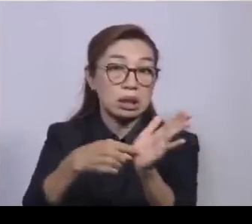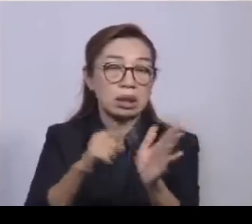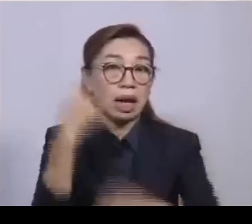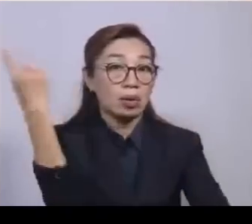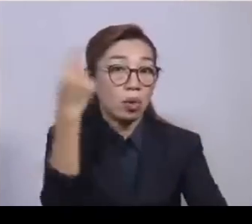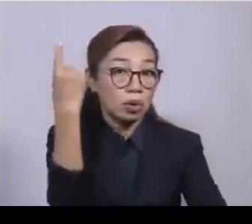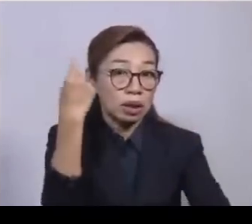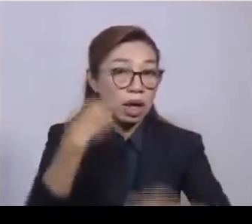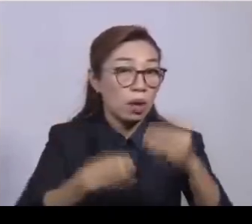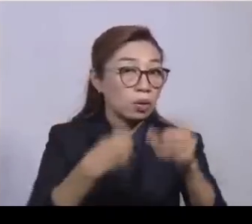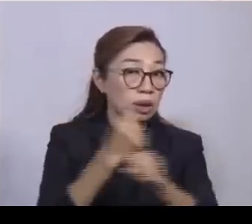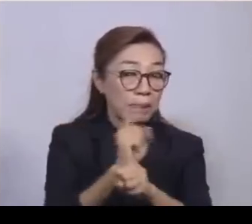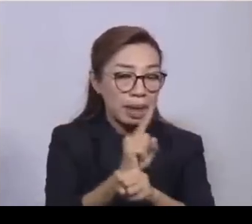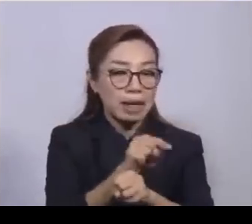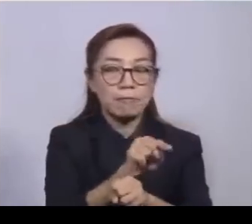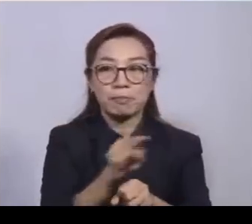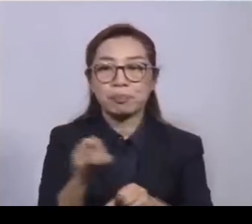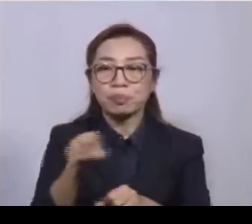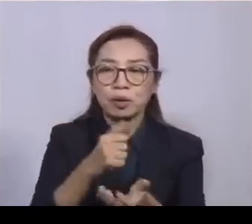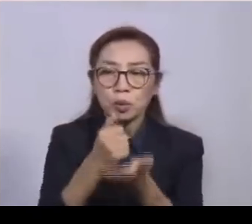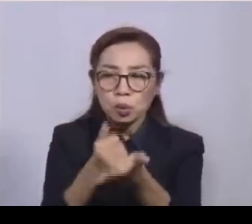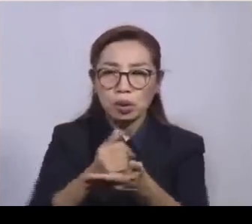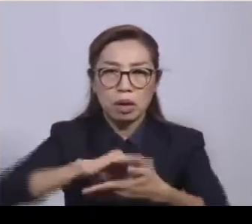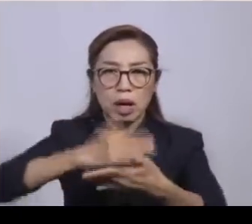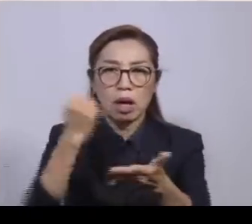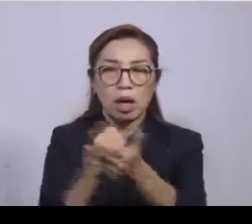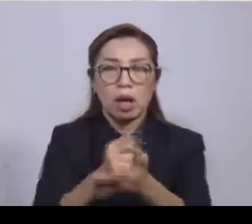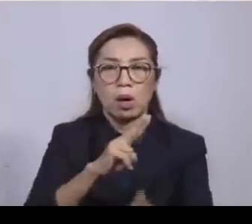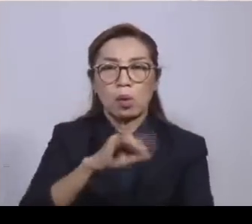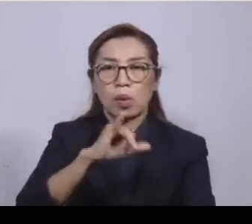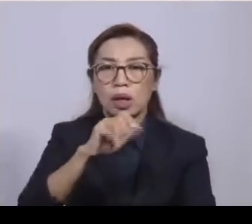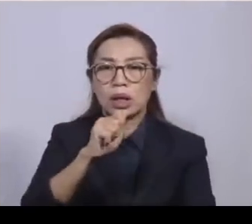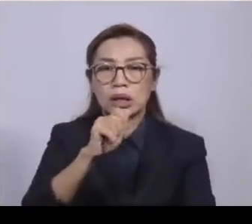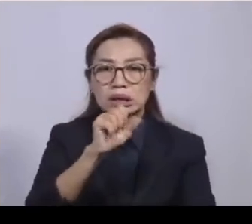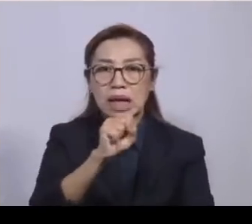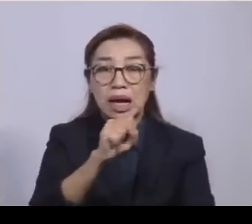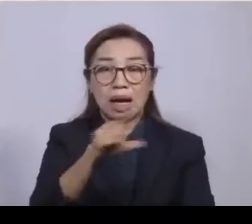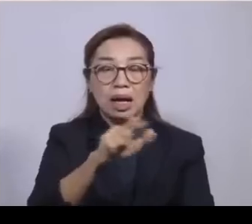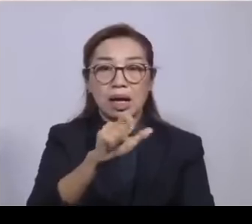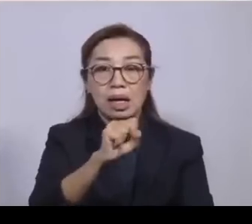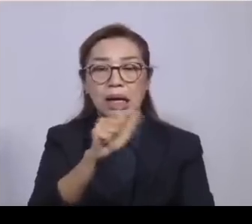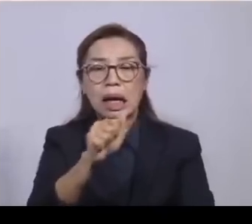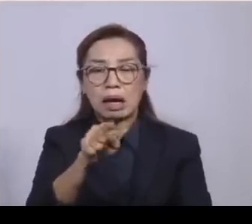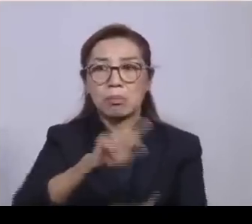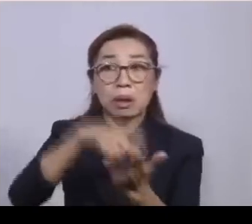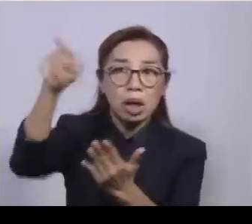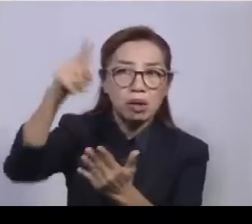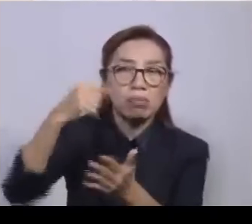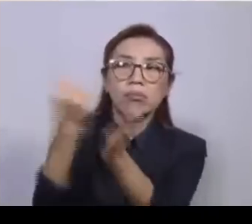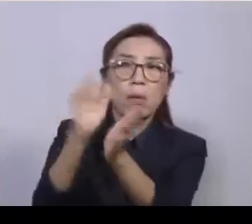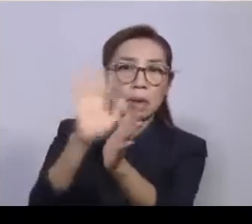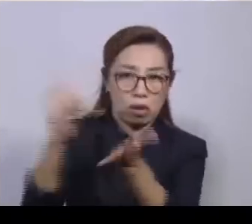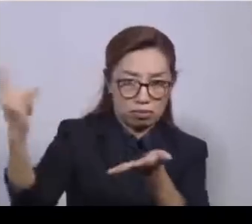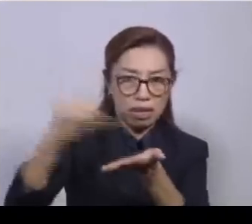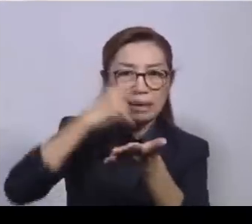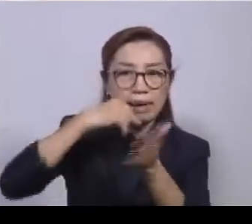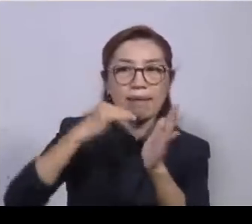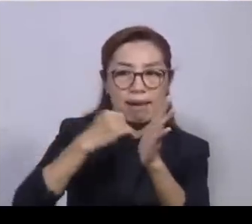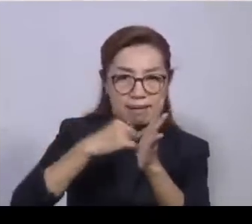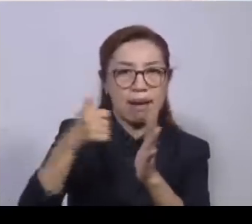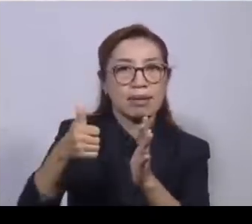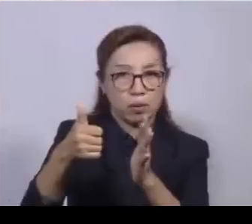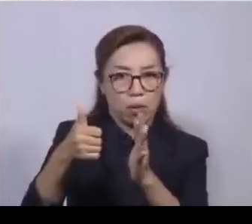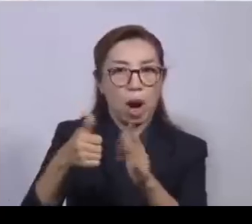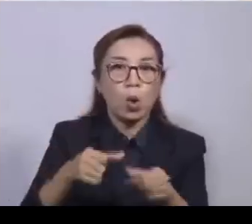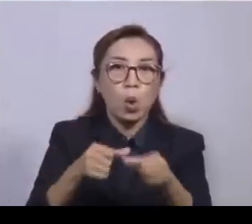โดยเฉพาะนี่เรื่องสำคัญเลยฮะเรื่องของการผ่อนปรนวีซ่าให้กับนักท่องเที่ยวในบางประเทศสามารถเดินทางเข้ามาประเทศไทยได้ง่ายขึ้น